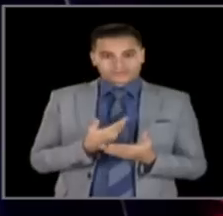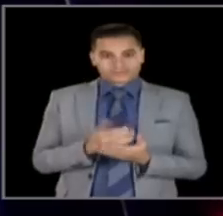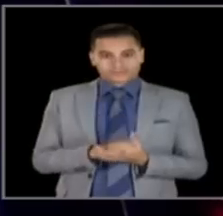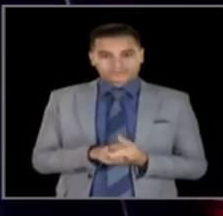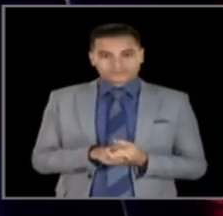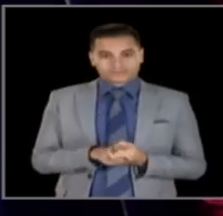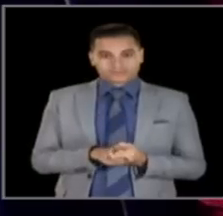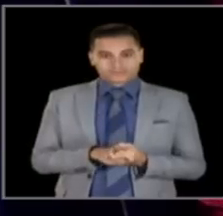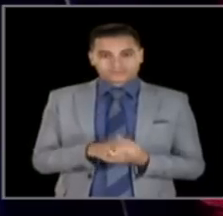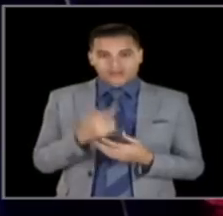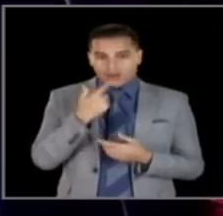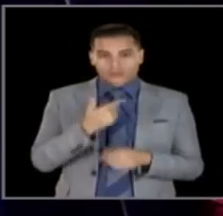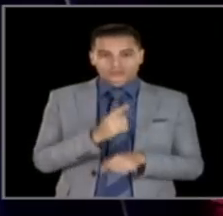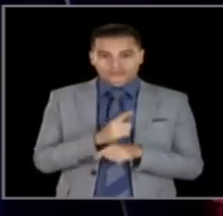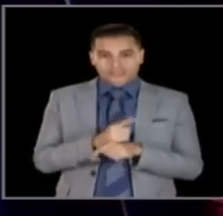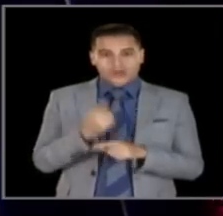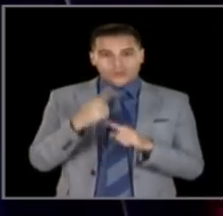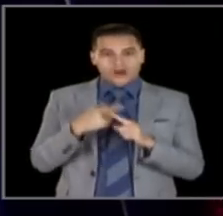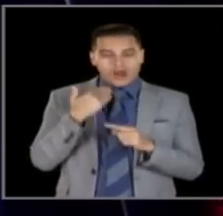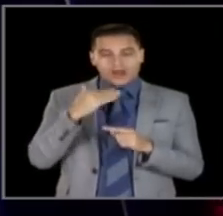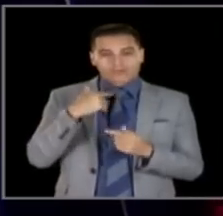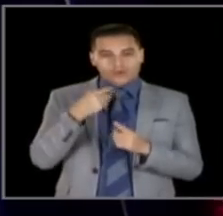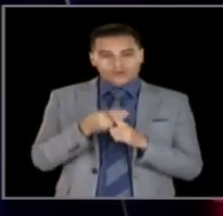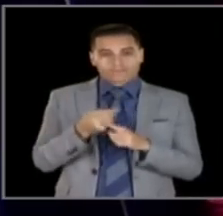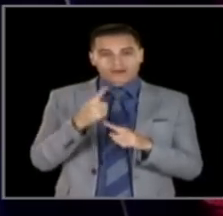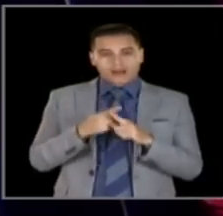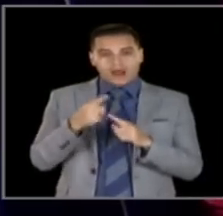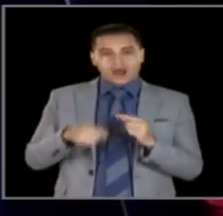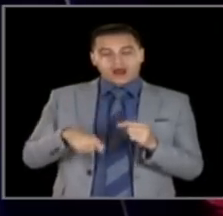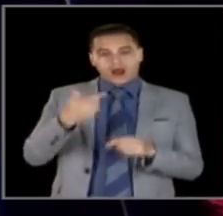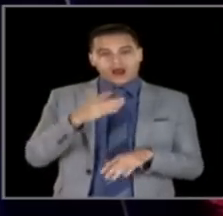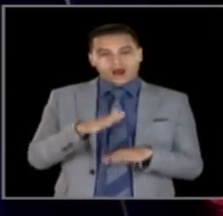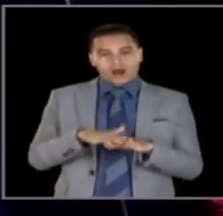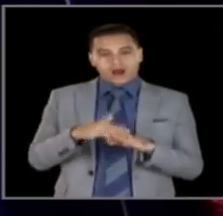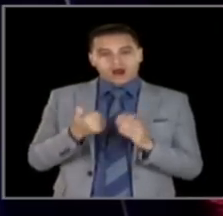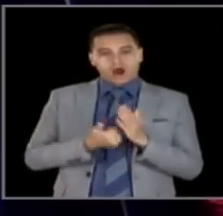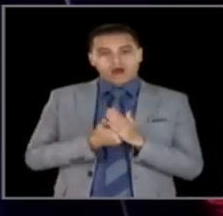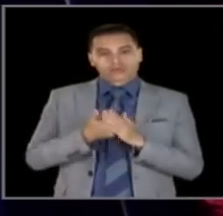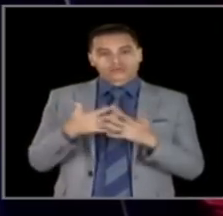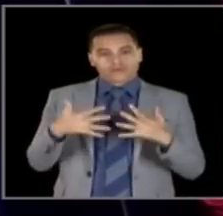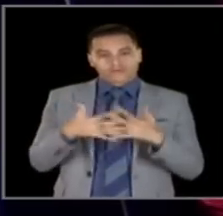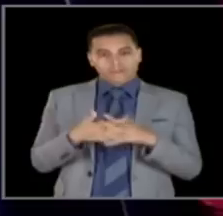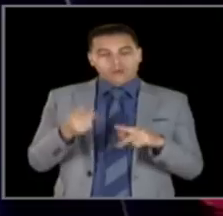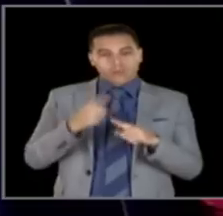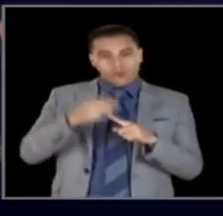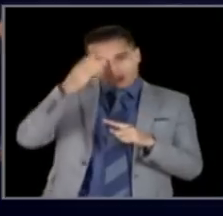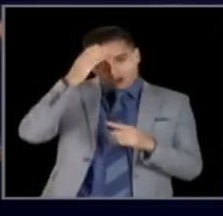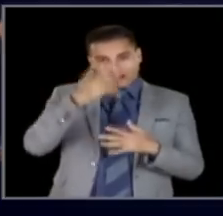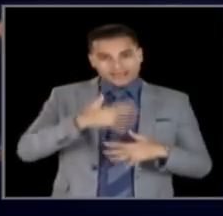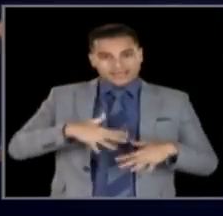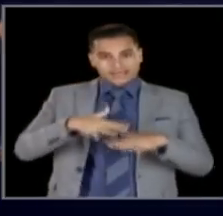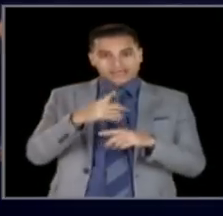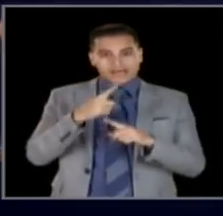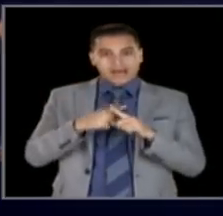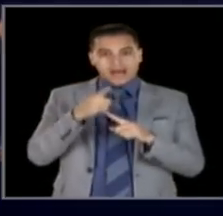اتفضلي. الى استاذي وقدوتي ومثلي الاعلى، الى من اصبح في حضرته للتفوق معنا وللعبقريه كيان،